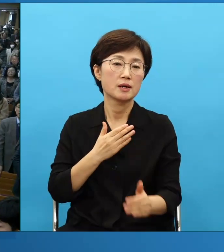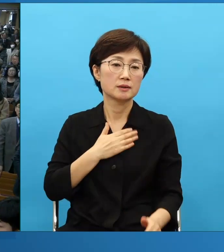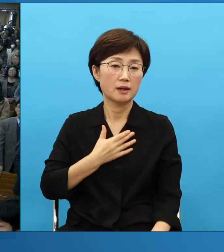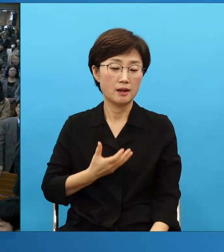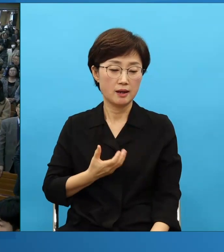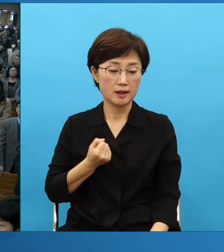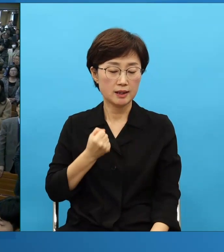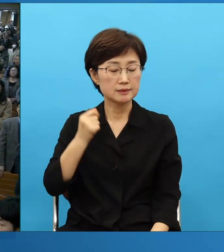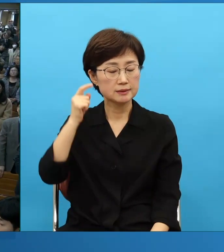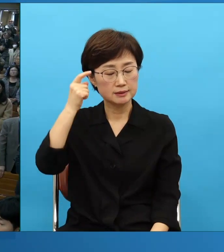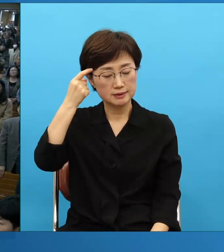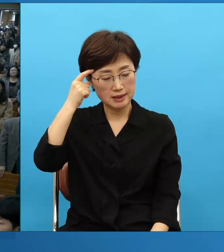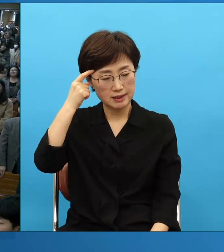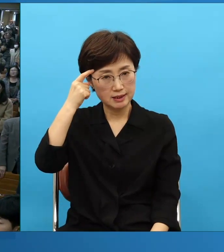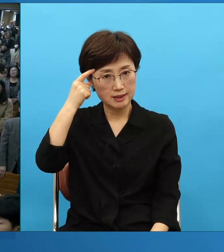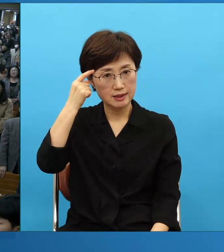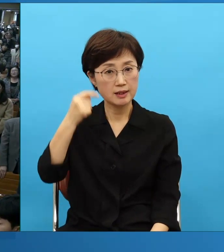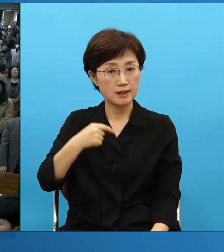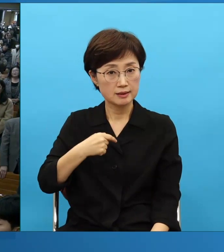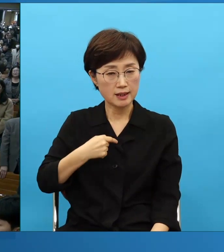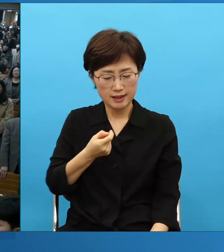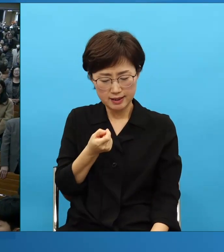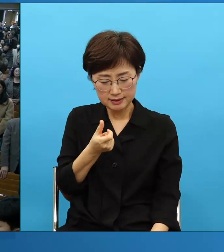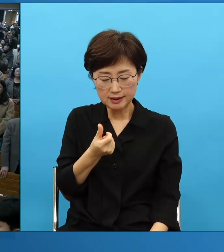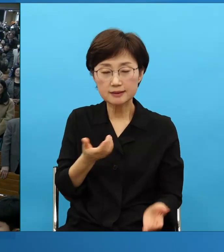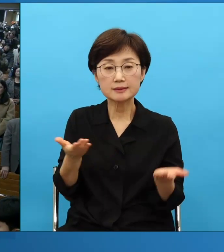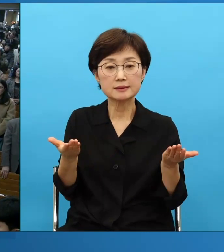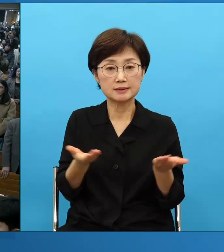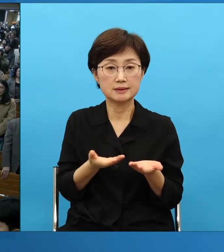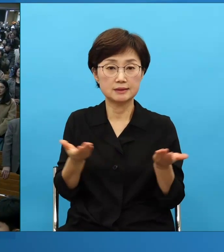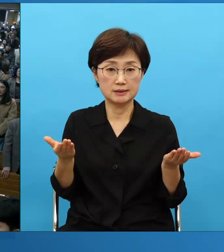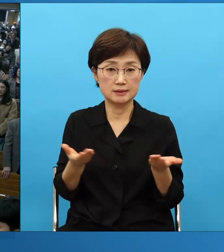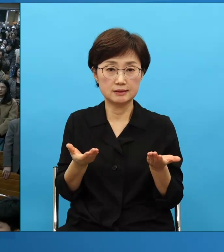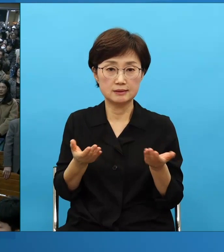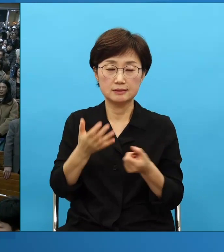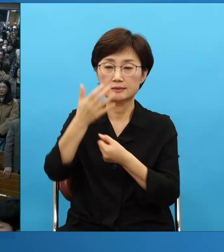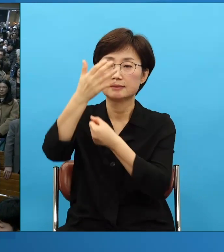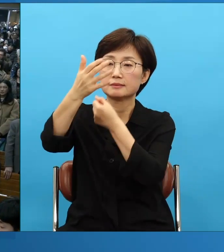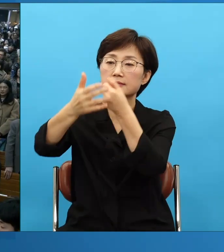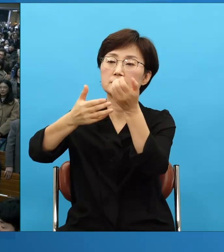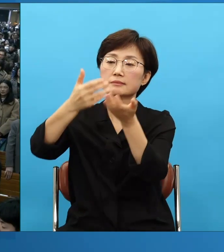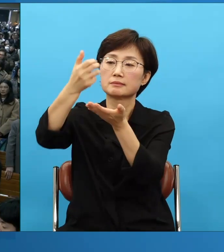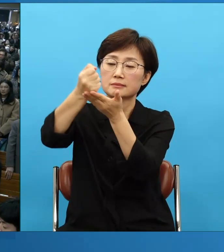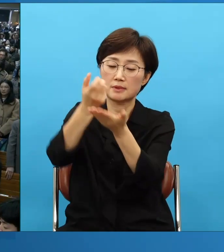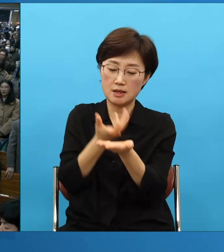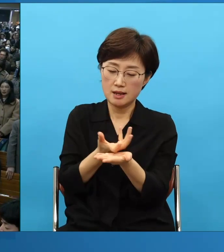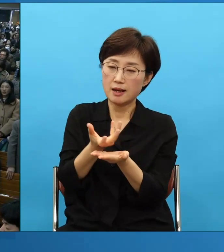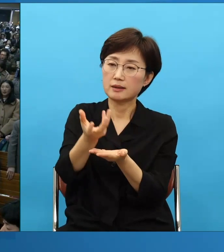나의 생각 나의 작은 일